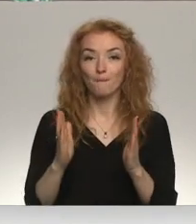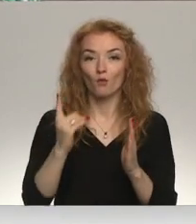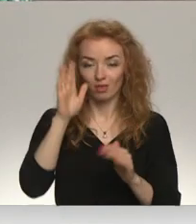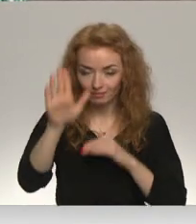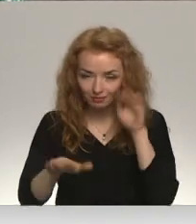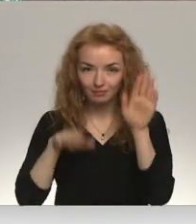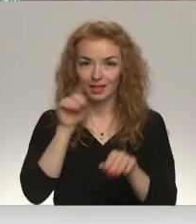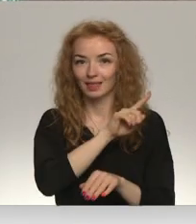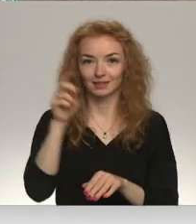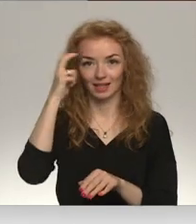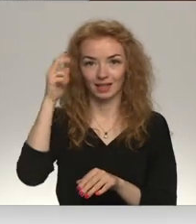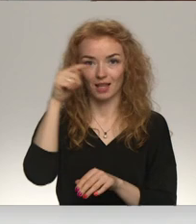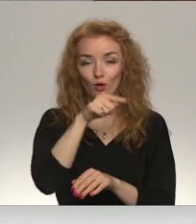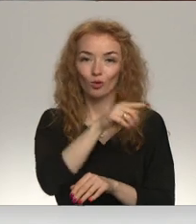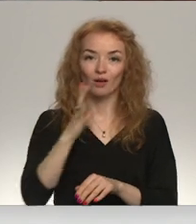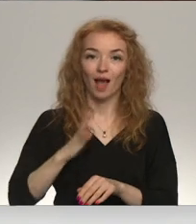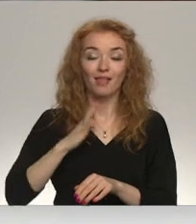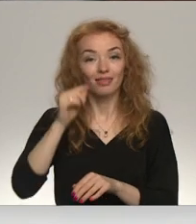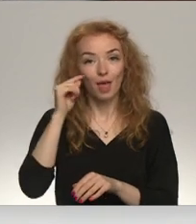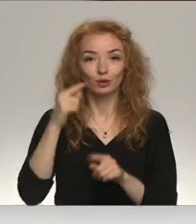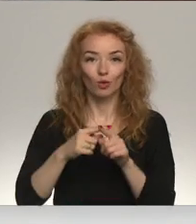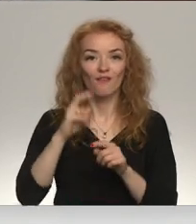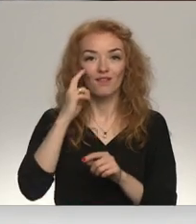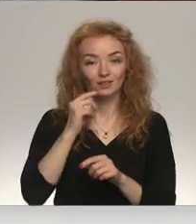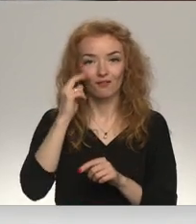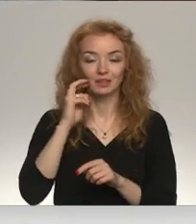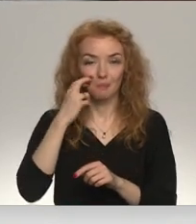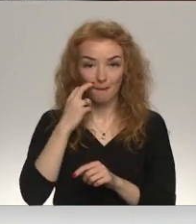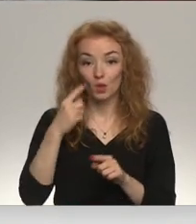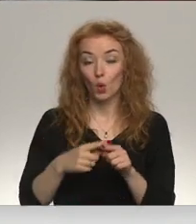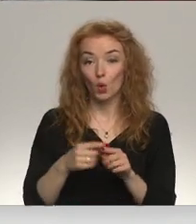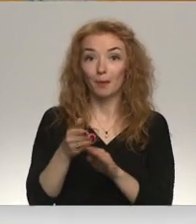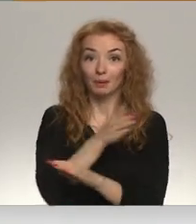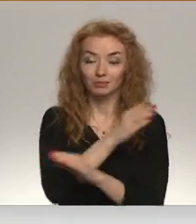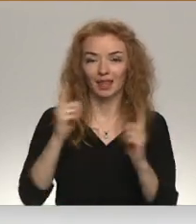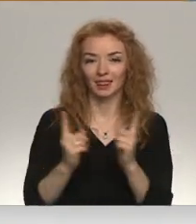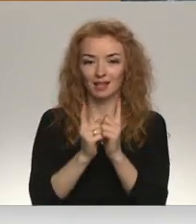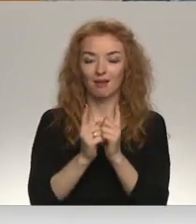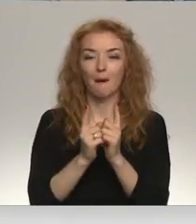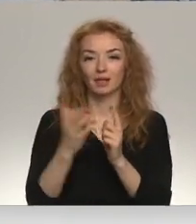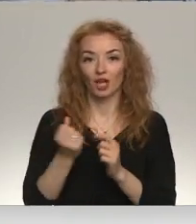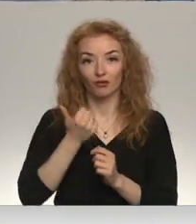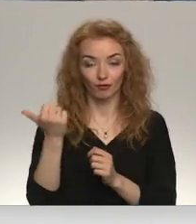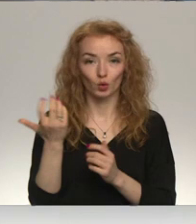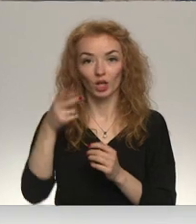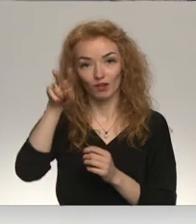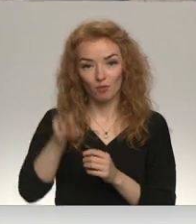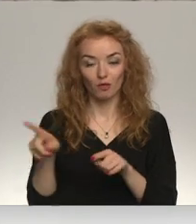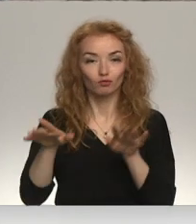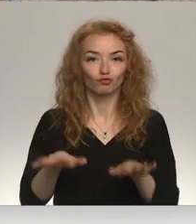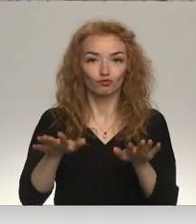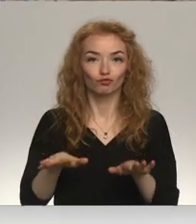līdz Kijevai, kur gaida vecvecāki un tētis. Vēl pirms aizbraukšanas RTV tikās ar Polīnu Sundažos, kur divi mēneši